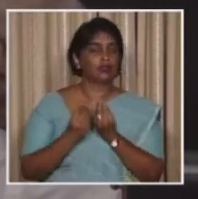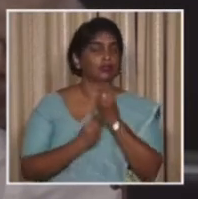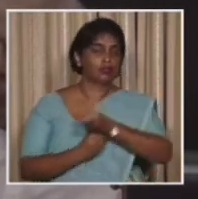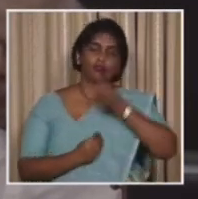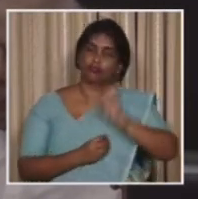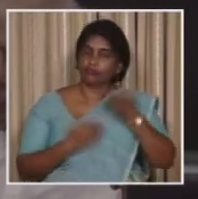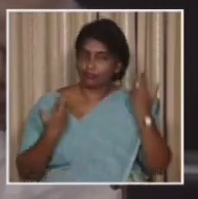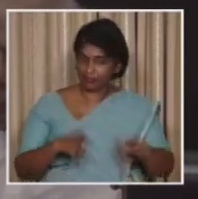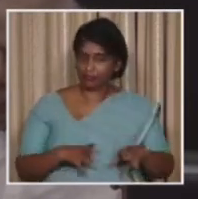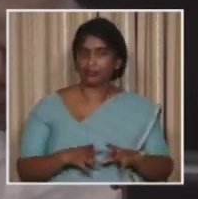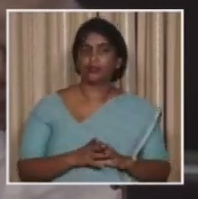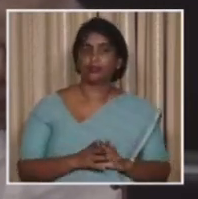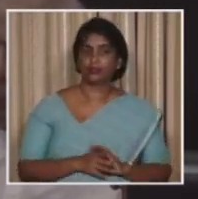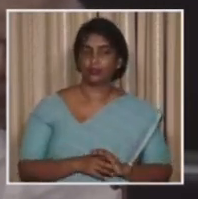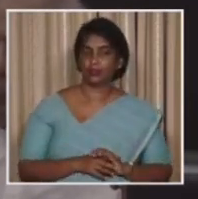එකඟ වුණා.